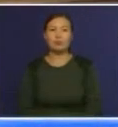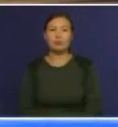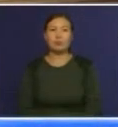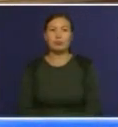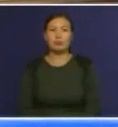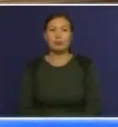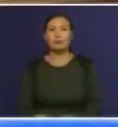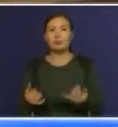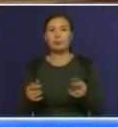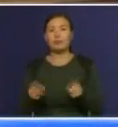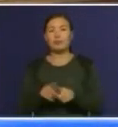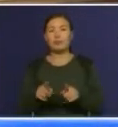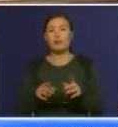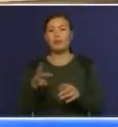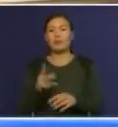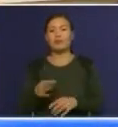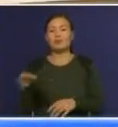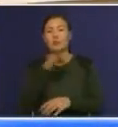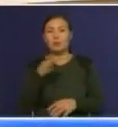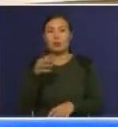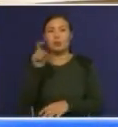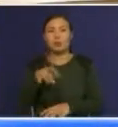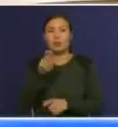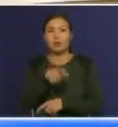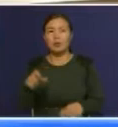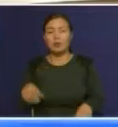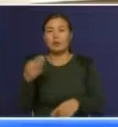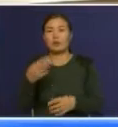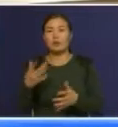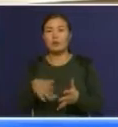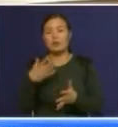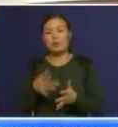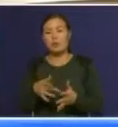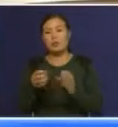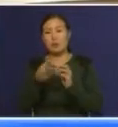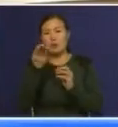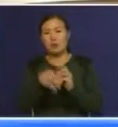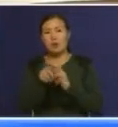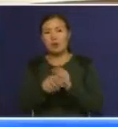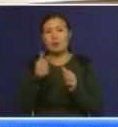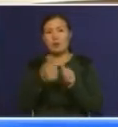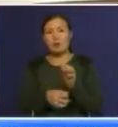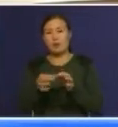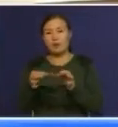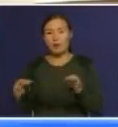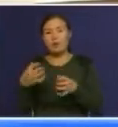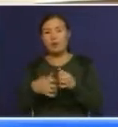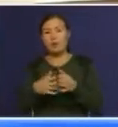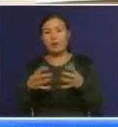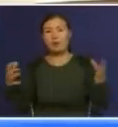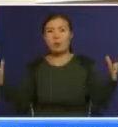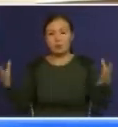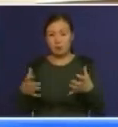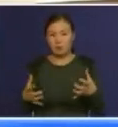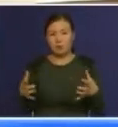Міне осылайша Маңғыстау облысы бойынша 100 мыңдаған адам, ал Ақтау қаласының өзінде 13 мың адам әр жерлерге ғимараттарға шоғырланып,